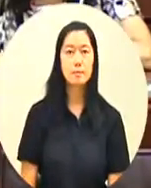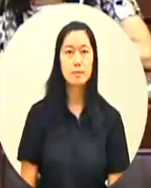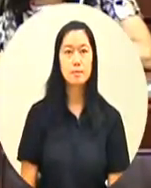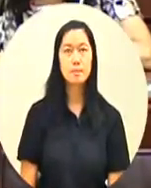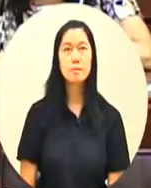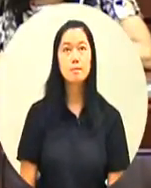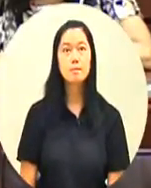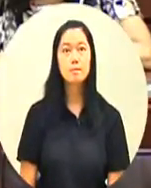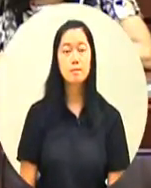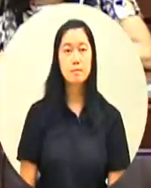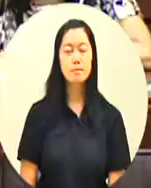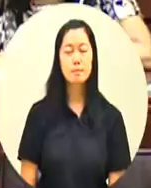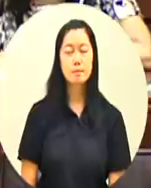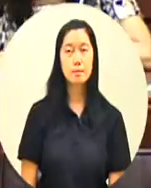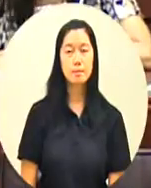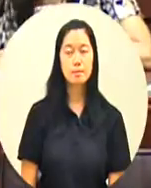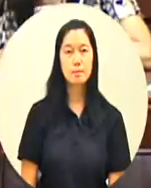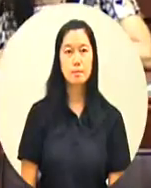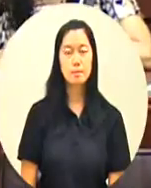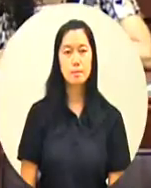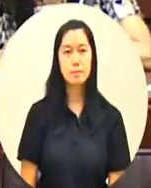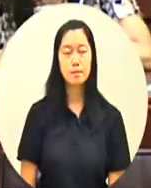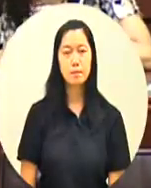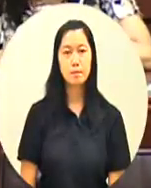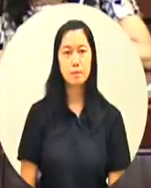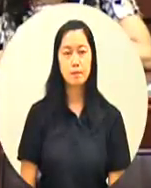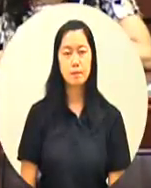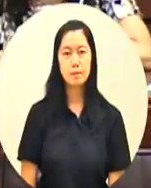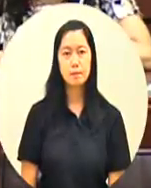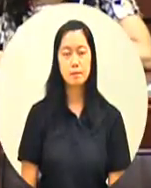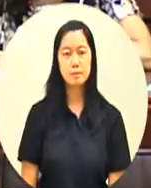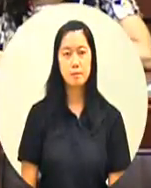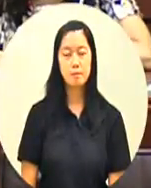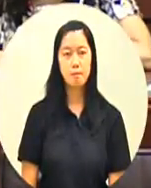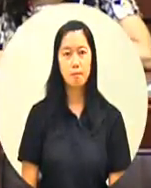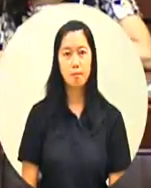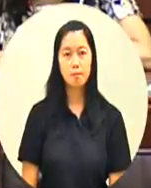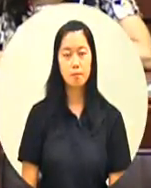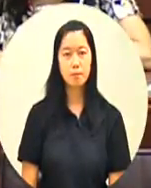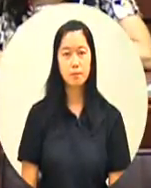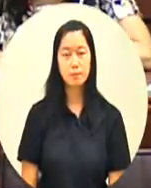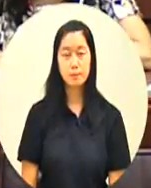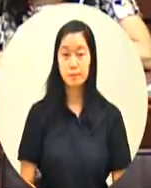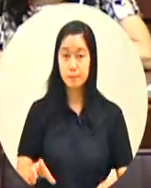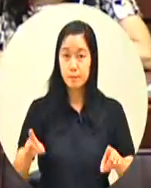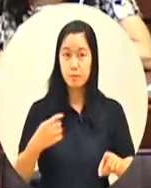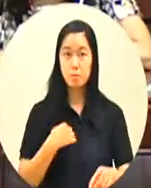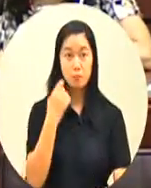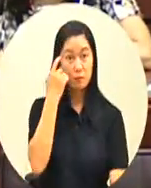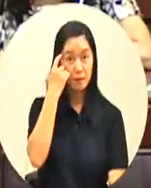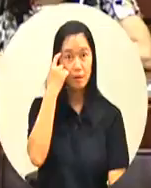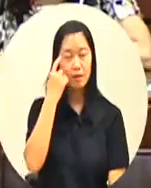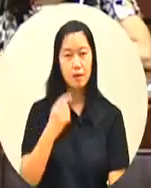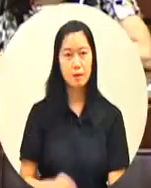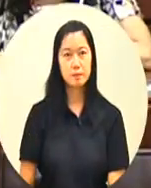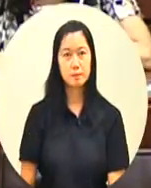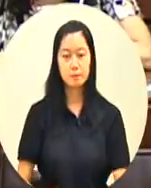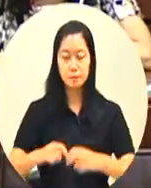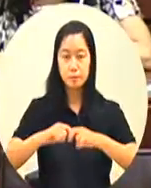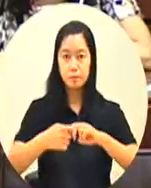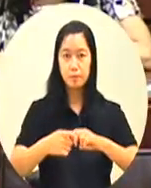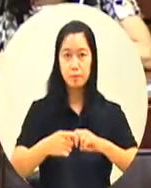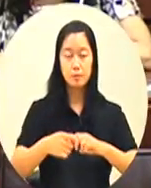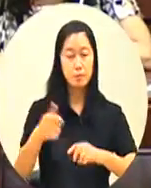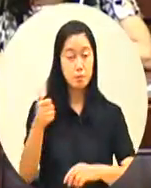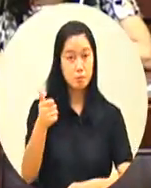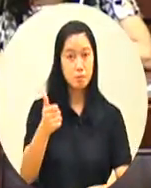主席。哦，好，谢谢主席，谢谢邱议员啊。那个，首先我觉得那个李主委的一些讲